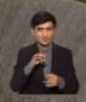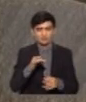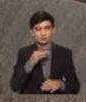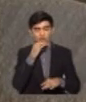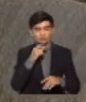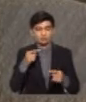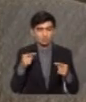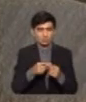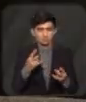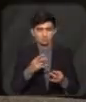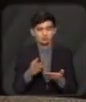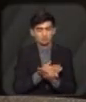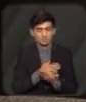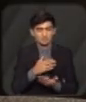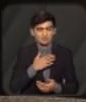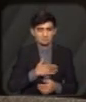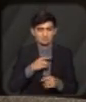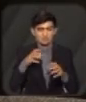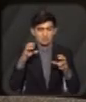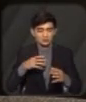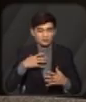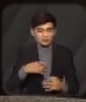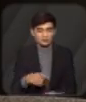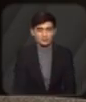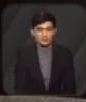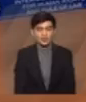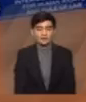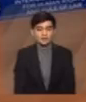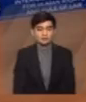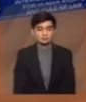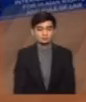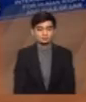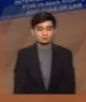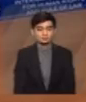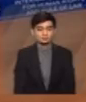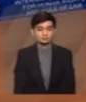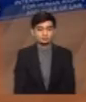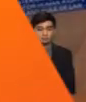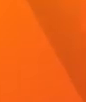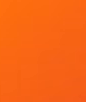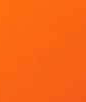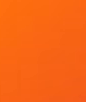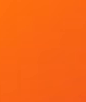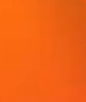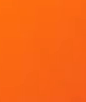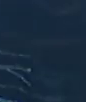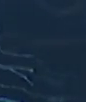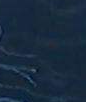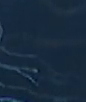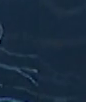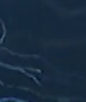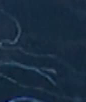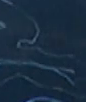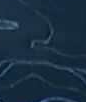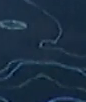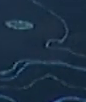уточнения в спорные статьи. Мадина Исюмбаева, Думан Сулейменов, Информ бюро Алматы. Будьте в